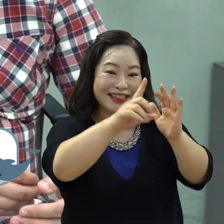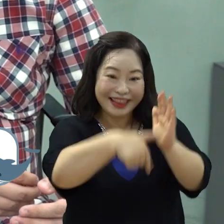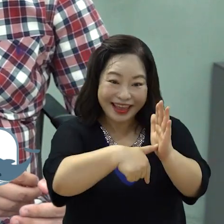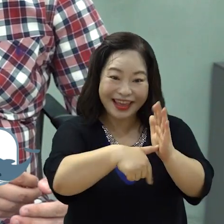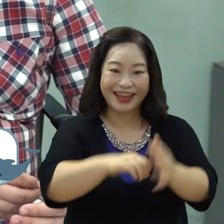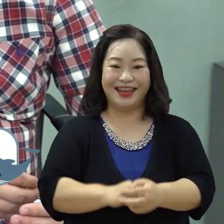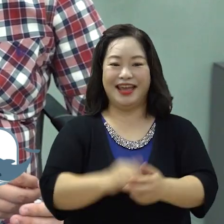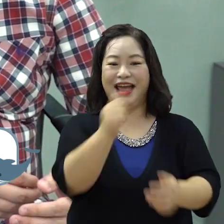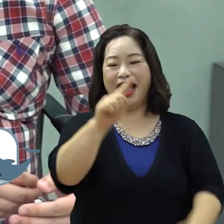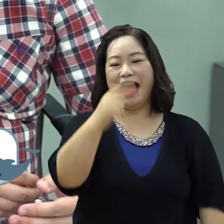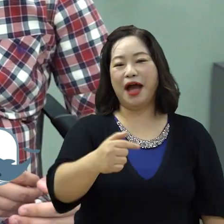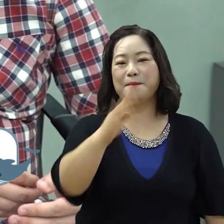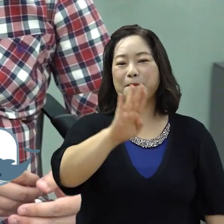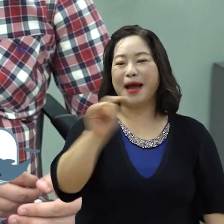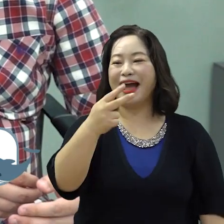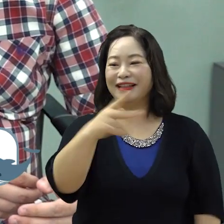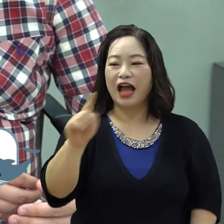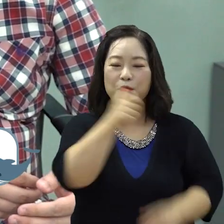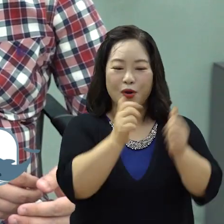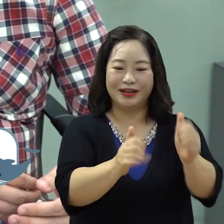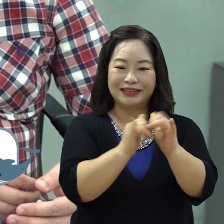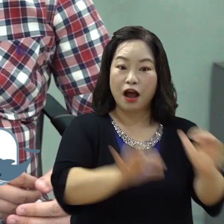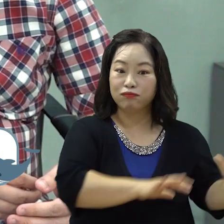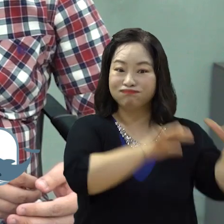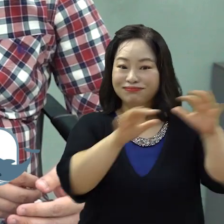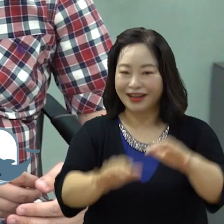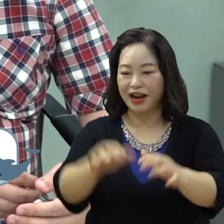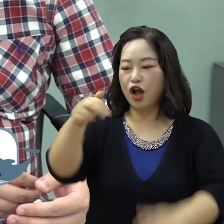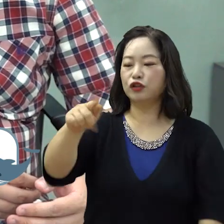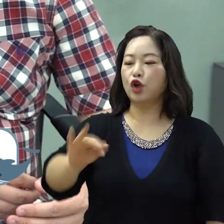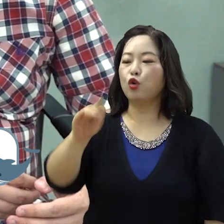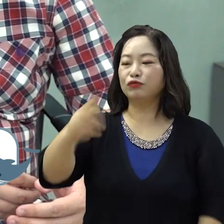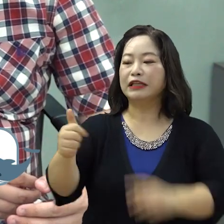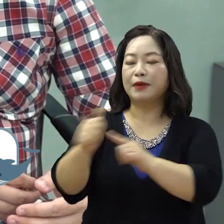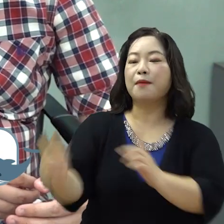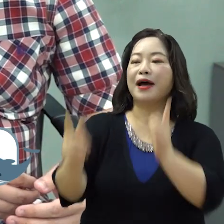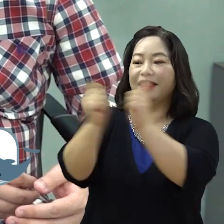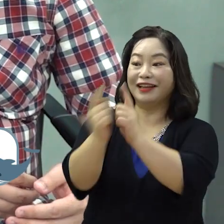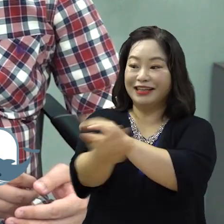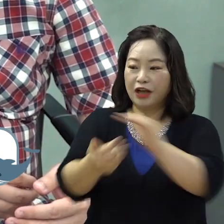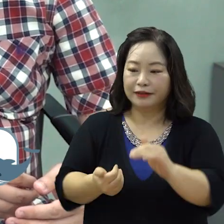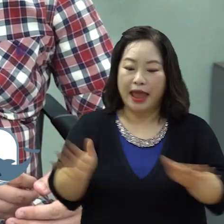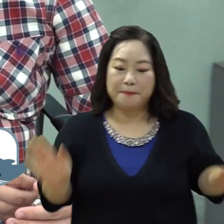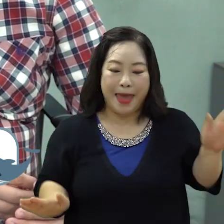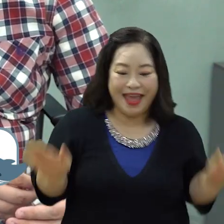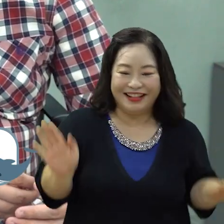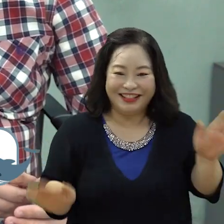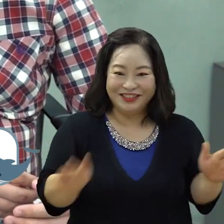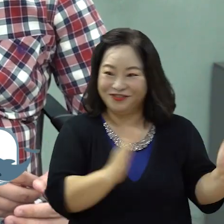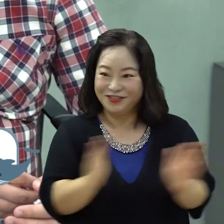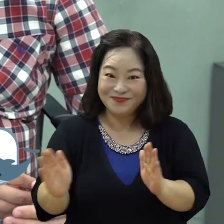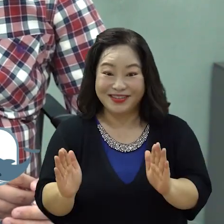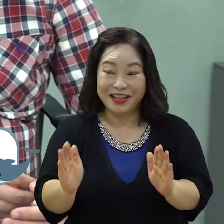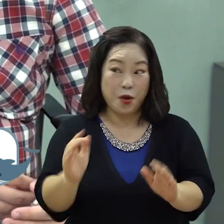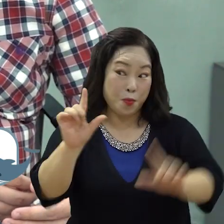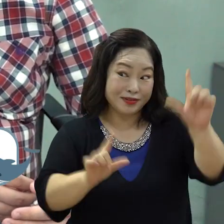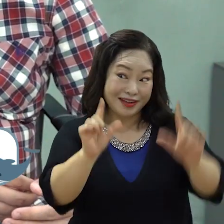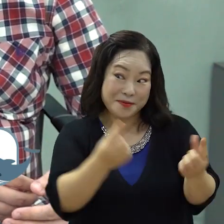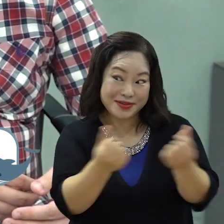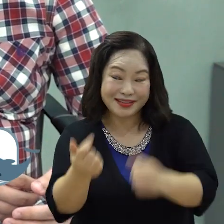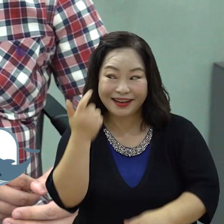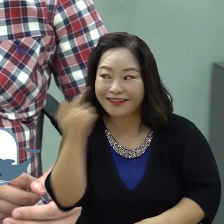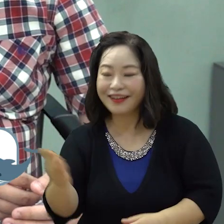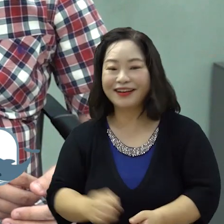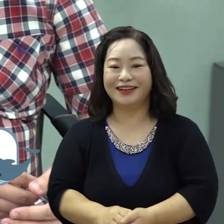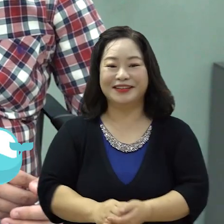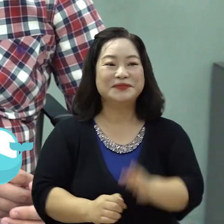게 한바다 병원노사 분들이 그 정훈 캐릭터를 만나기 위해서 펭수를 열심히 준비를 해놨잖아요. 네. 그런 모습이